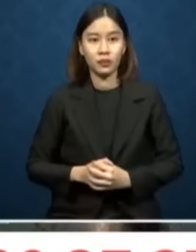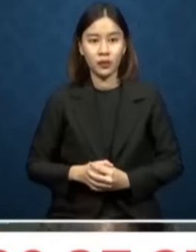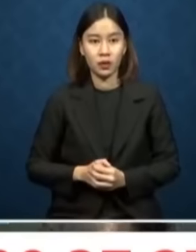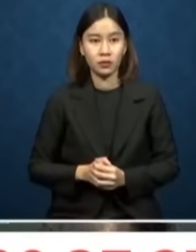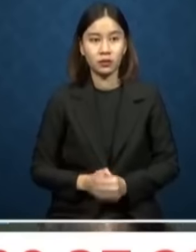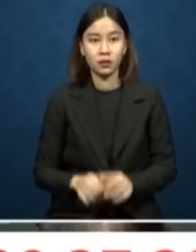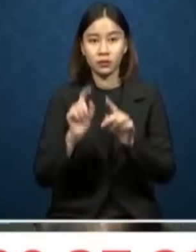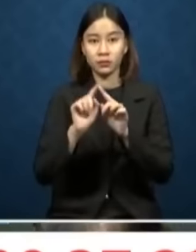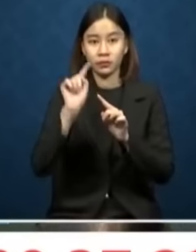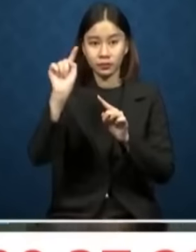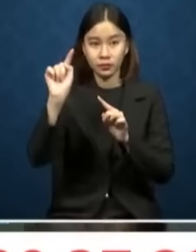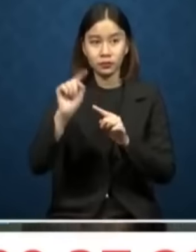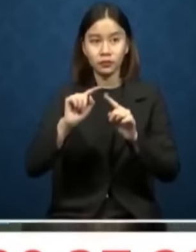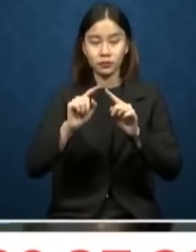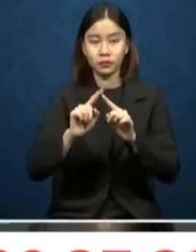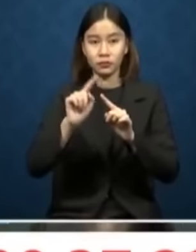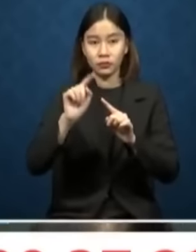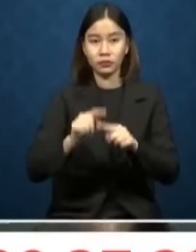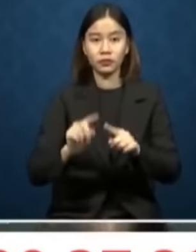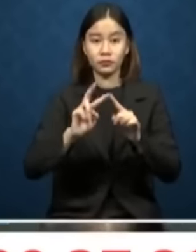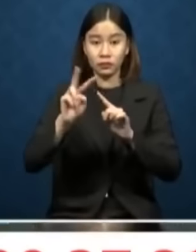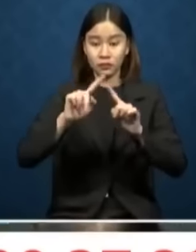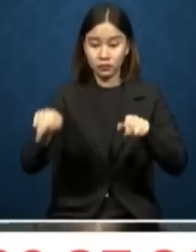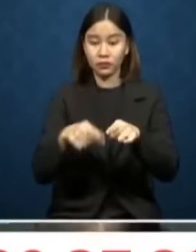เอาข้อ1ข้อ2วงเล็บ1พอครับ